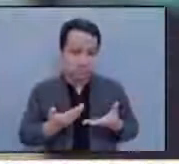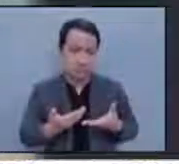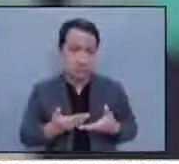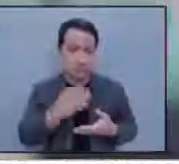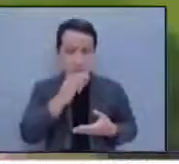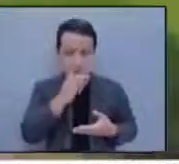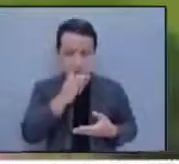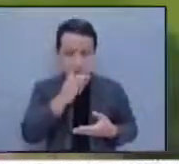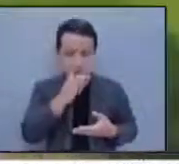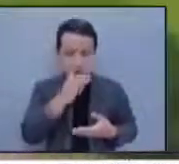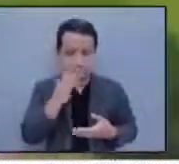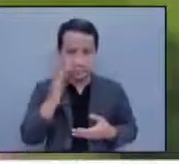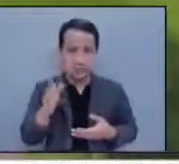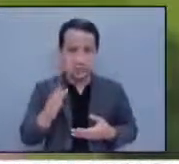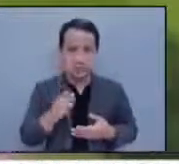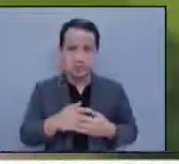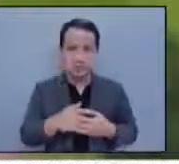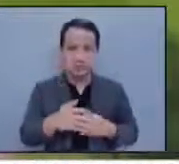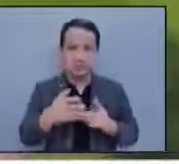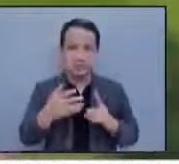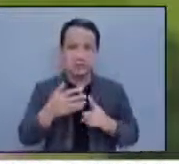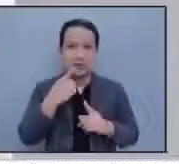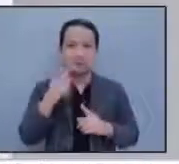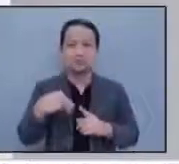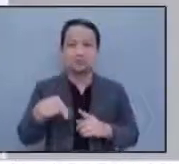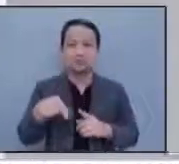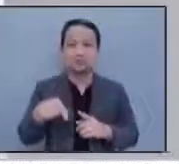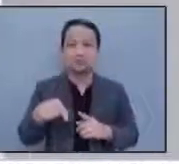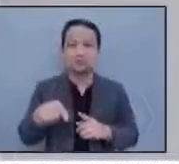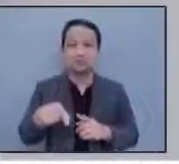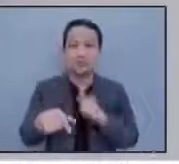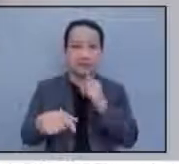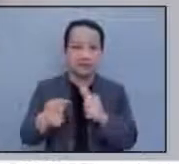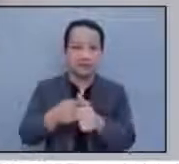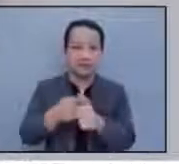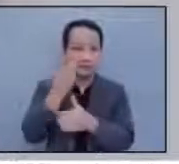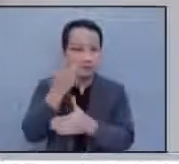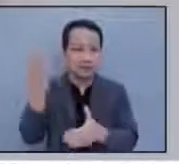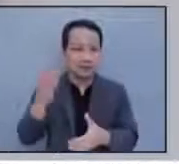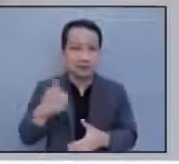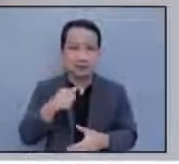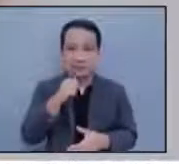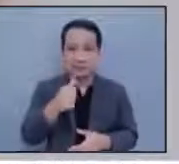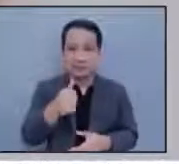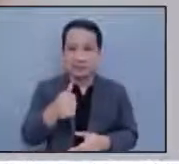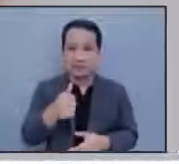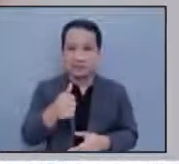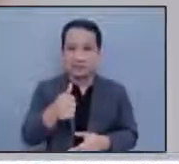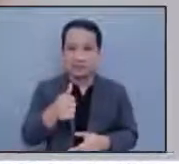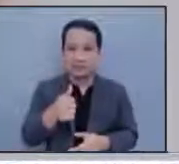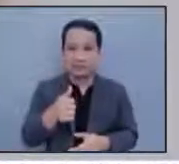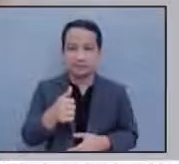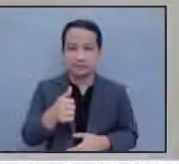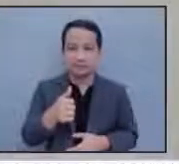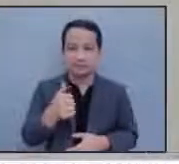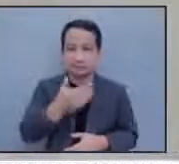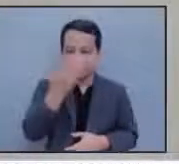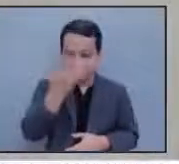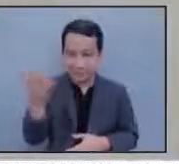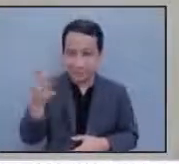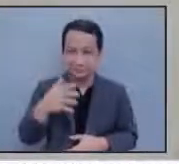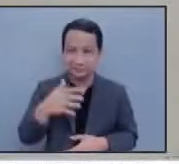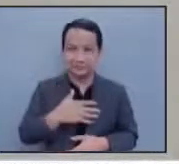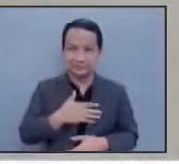niya. Nung una, ayaw niyang pumayag, pero dahil dalawa lang silang magkapatid at mahal na mahal niya ito,